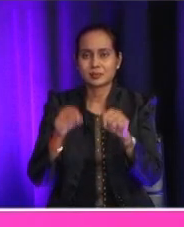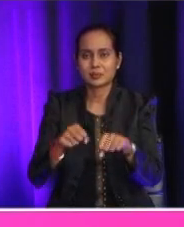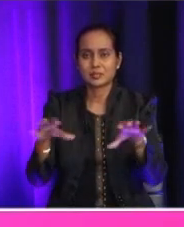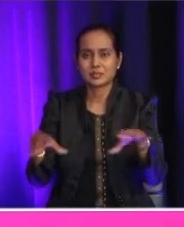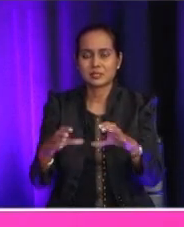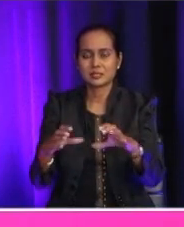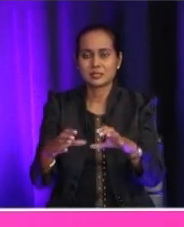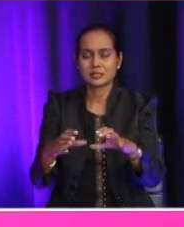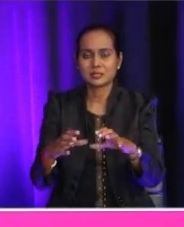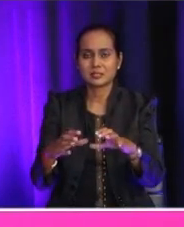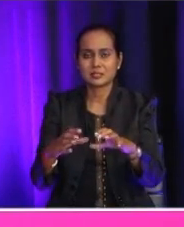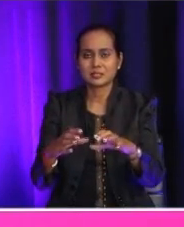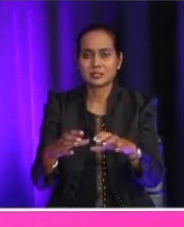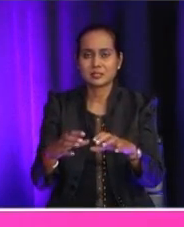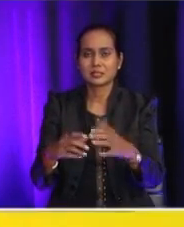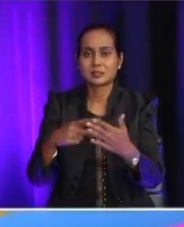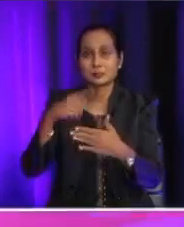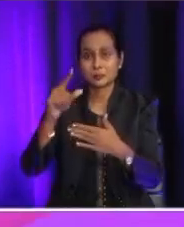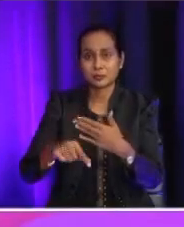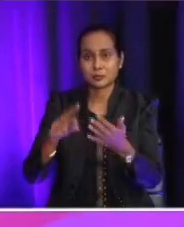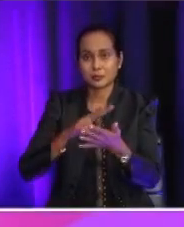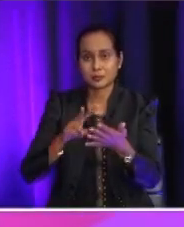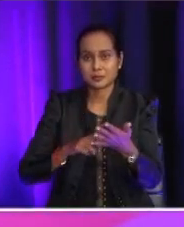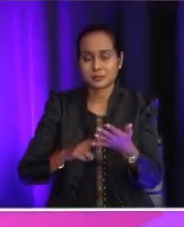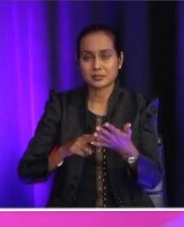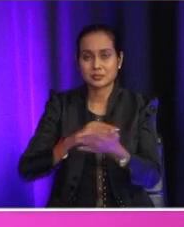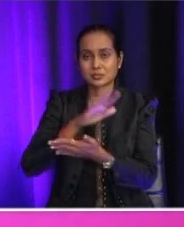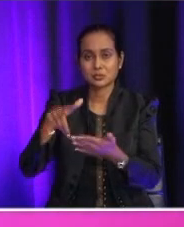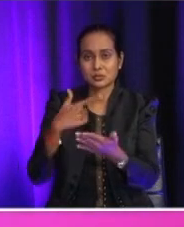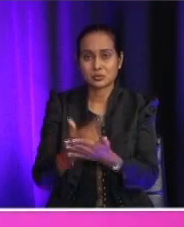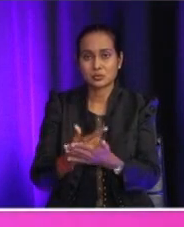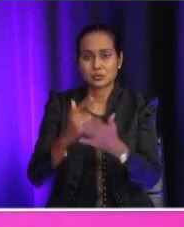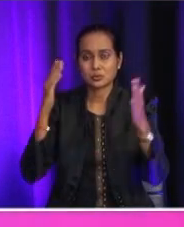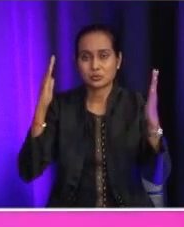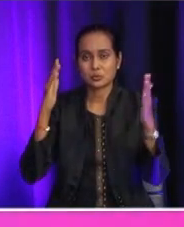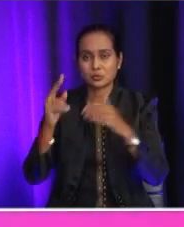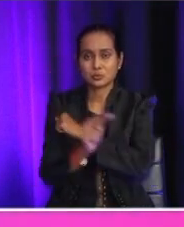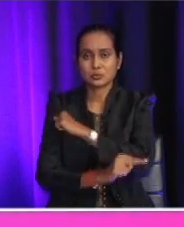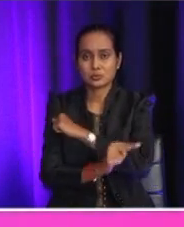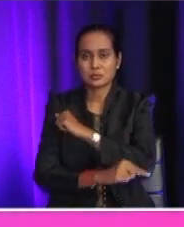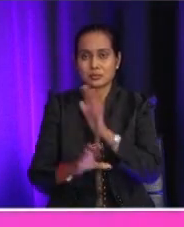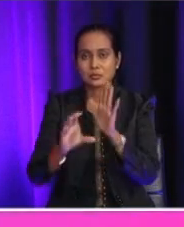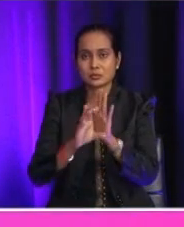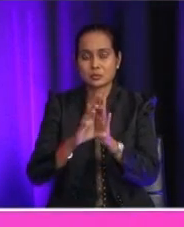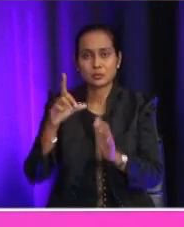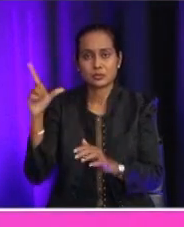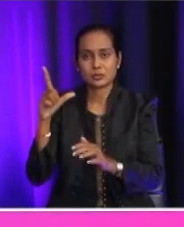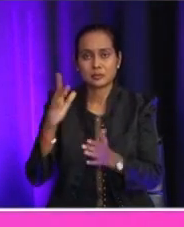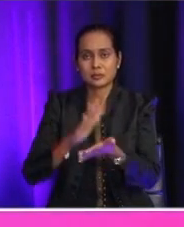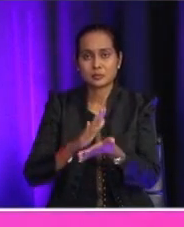ialah mengadakan pelbagai program membaca di seluruh negara. Contohnya pusat sumber sekolah memperkasakan program